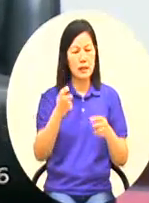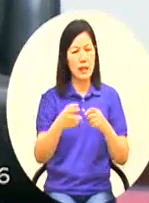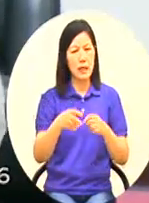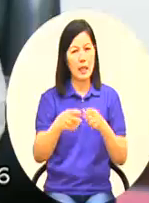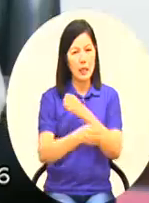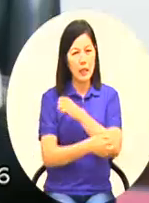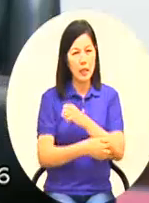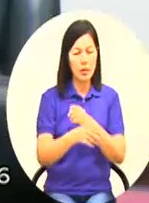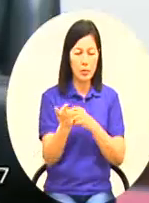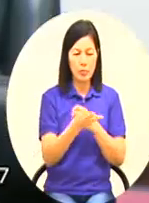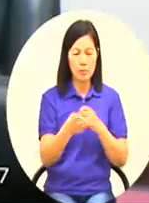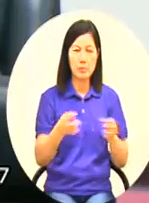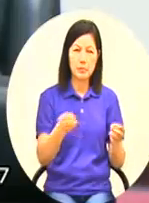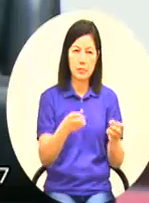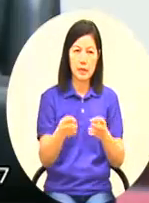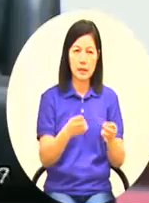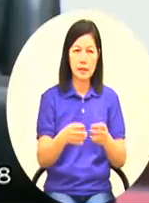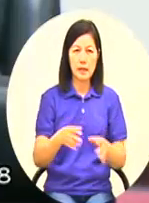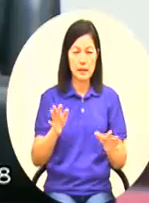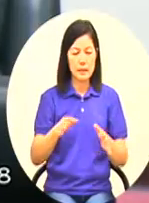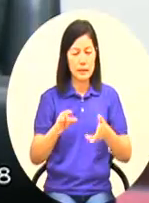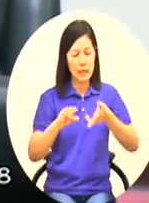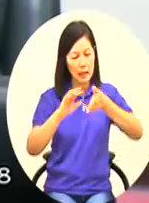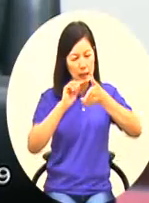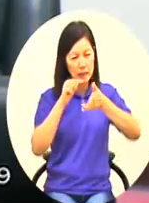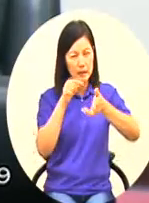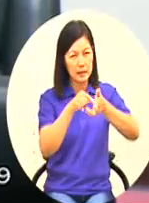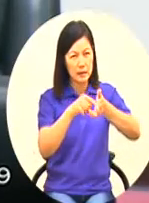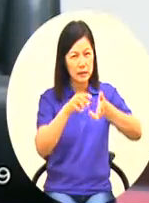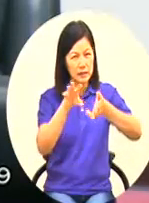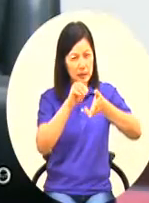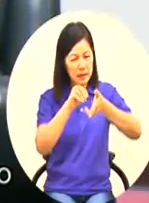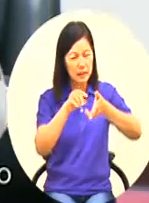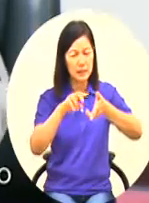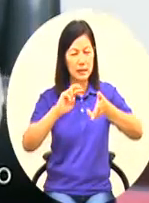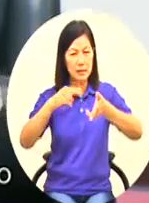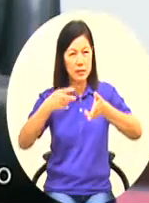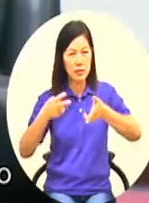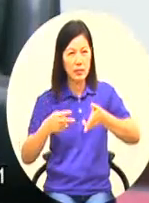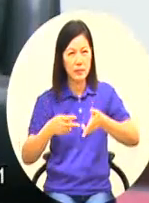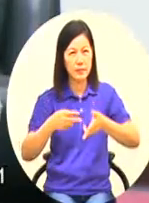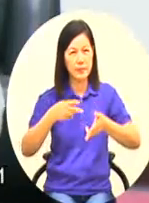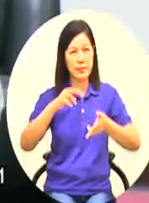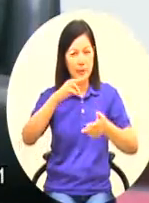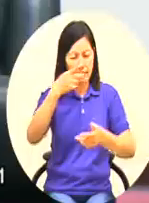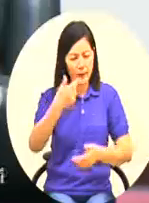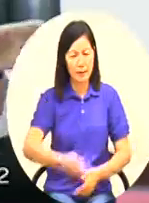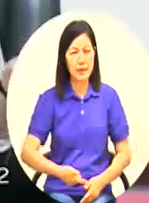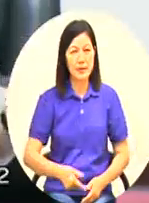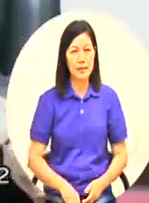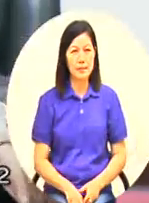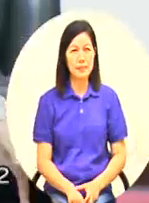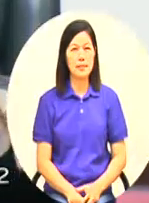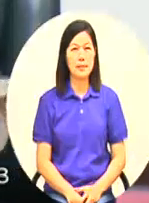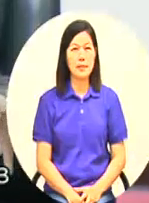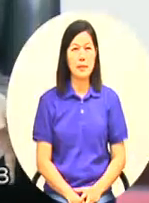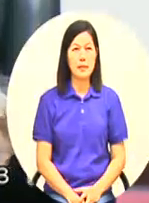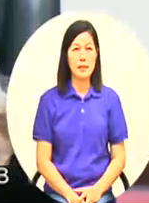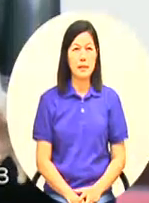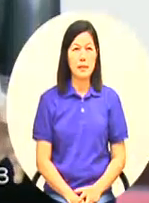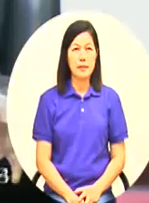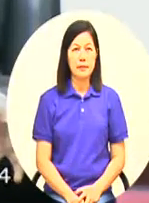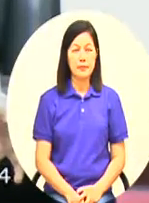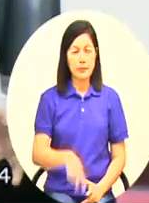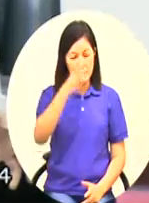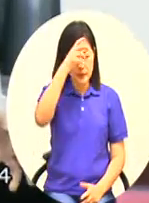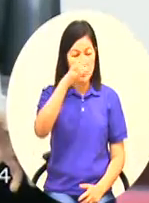发觉说现在的这个监视器的修复很慢，然后我们左营分局有新庄派出所，还有几个派出所，他